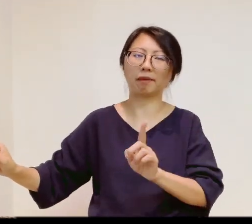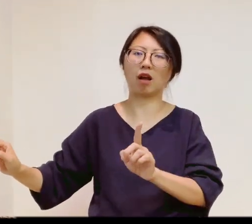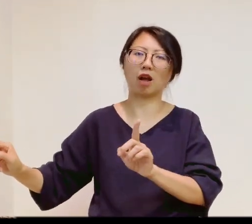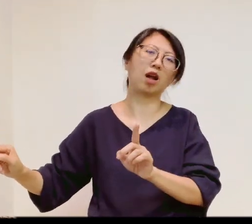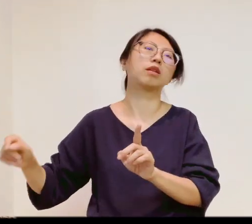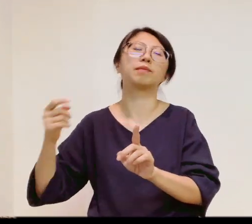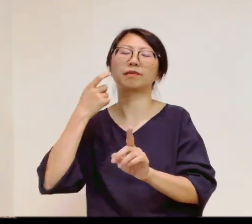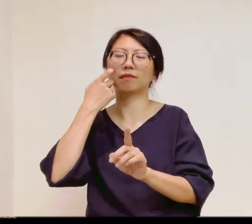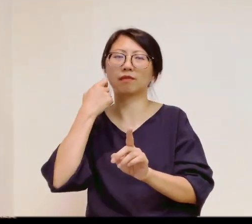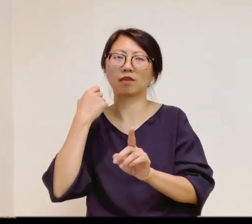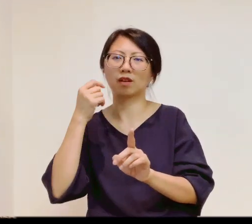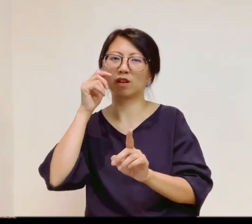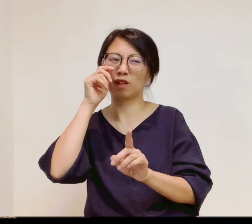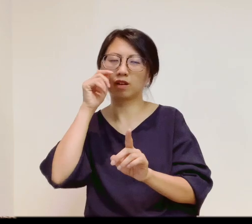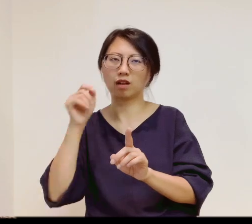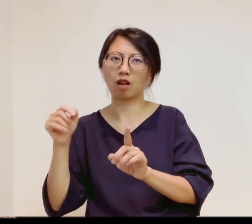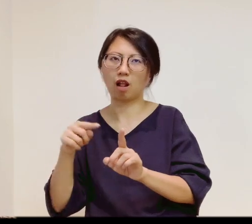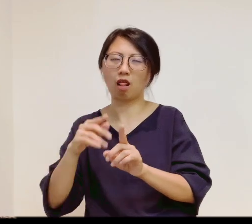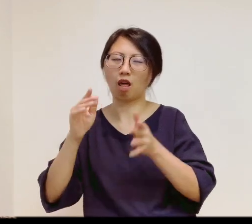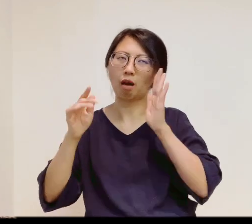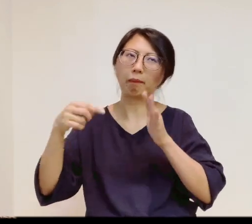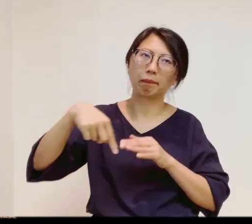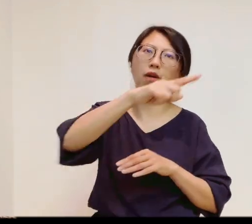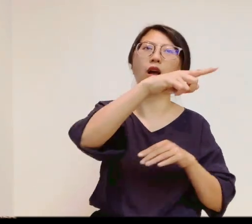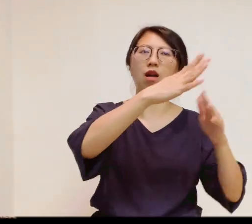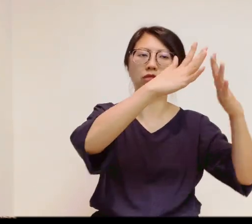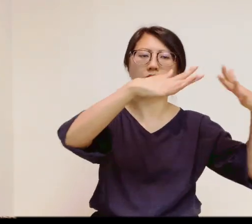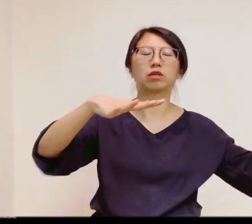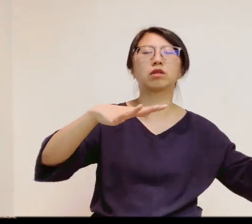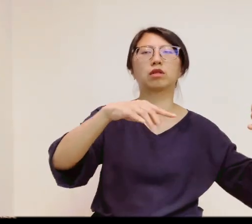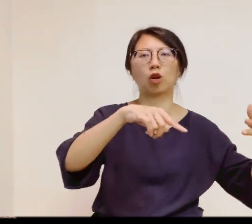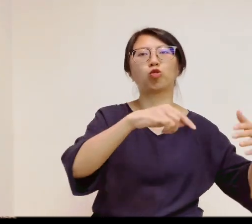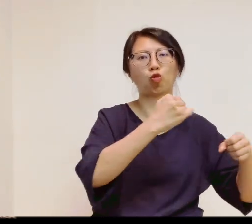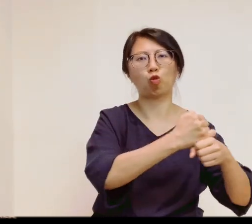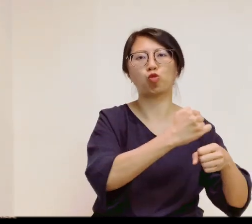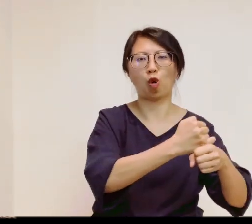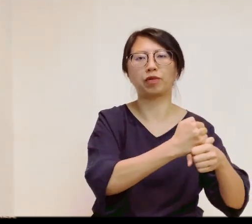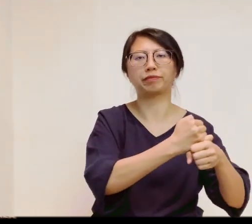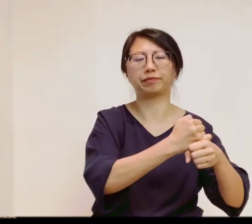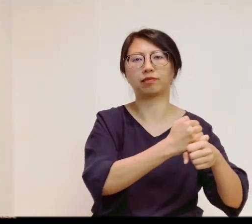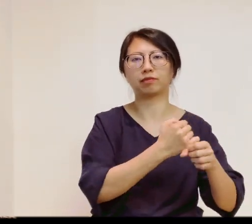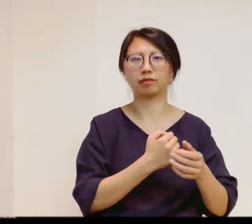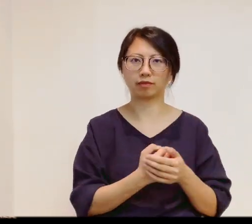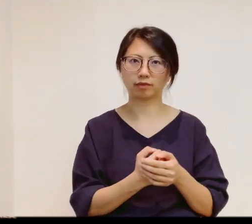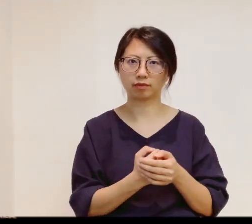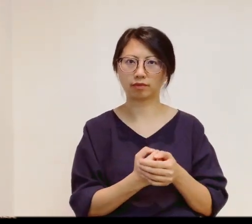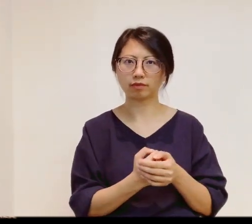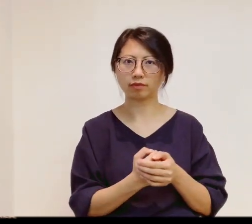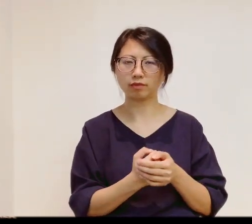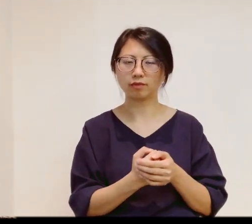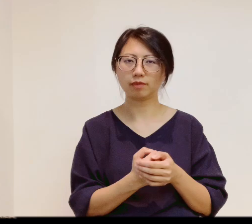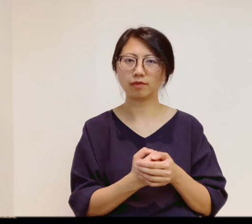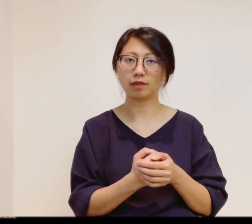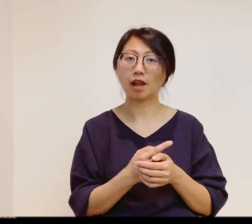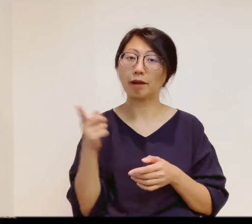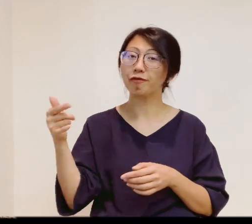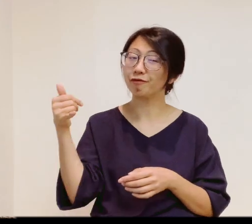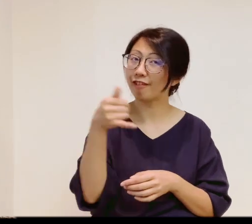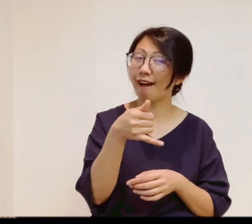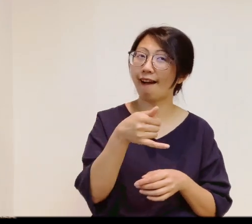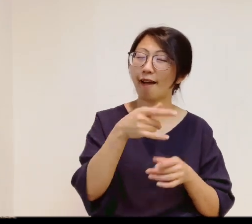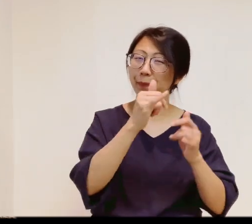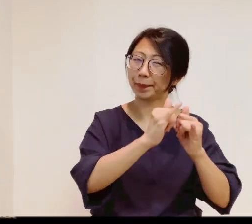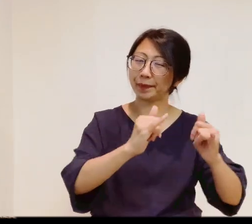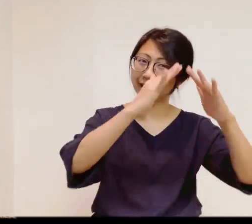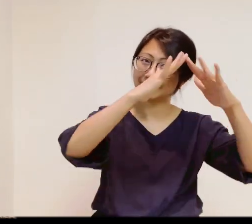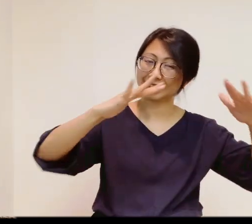去一個入去集中營嘅工作裏邊，咁啊入到去集中營裏邊咧，又唔係即刻俾你開工嘅喎，佢係先有